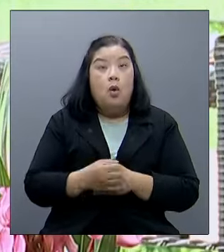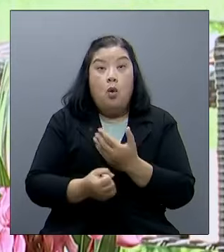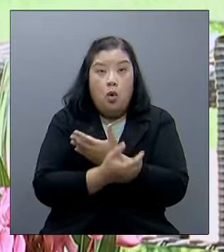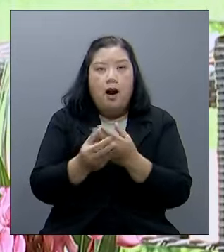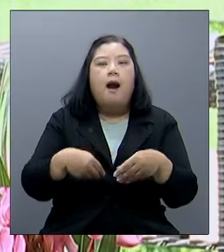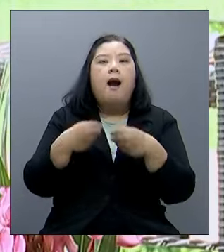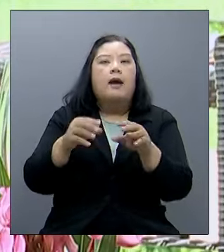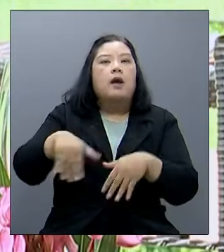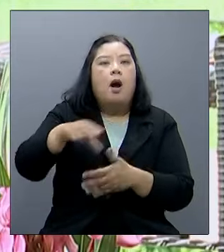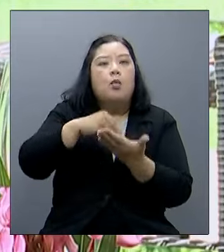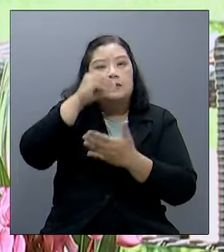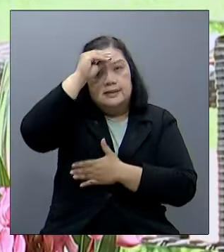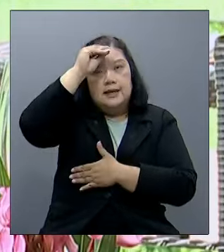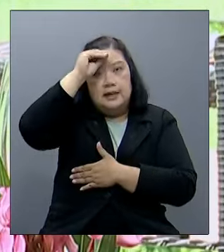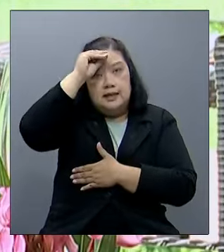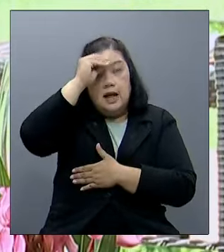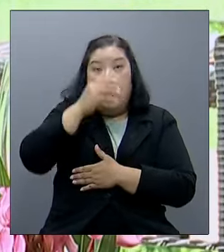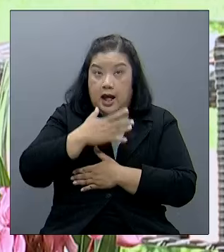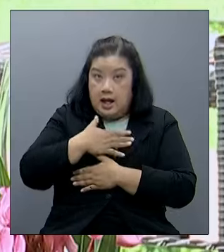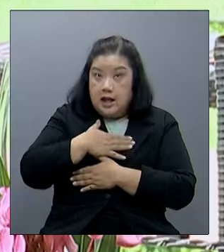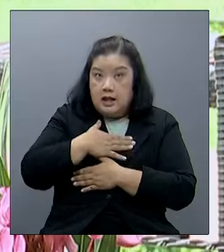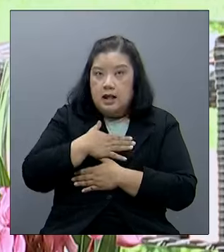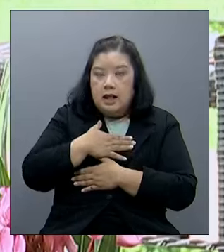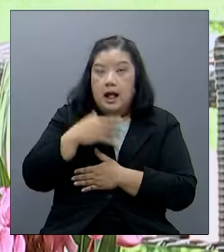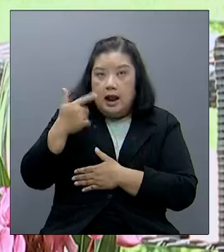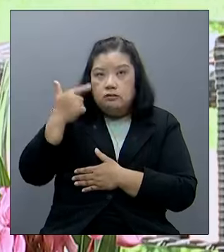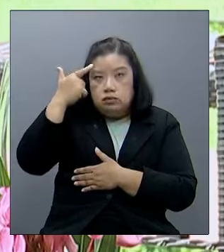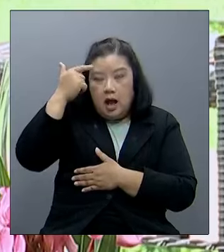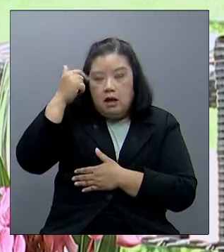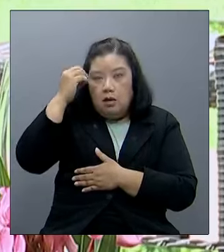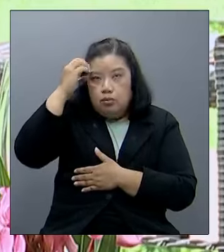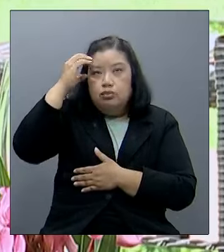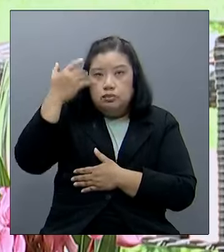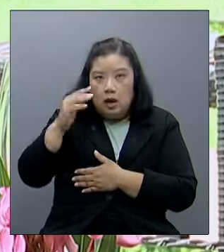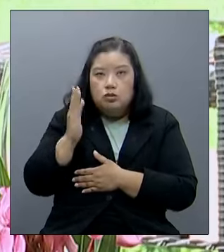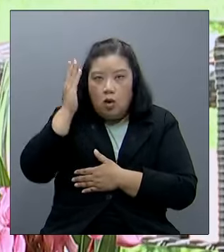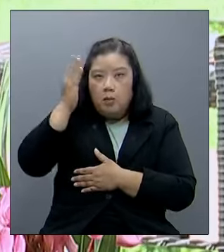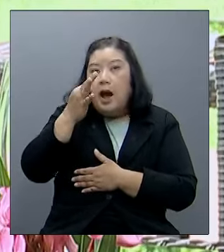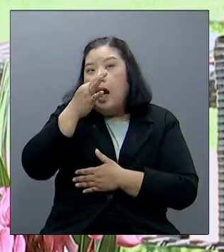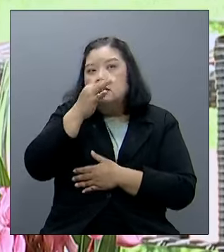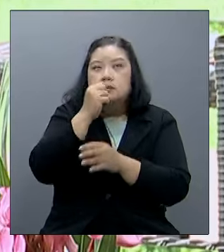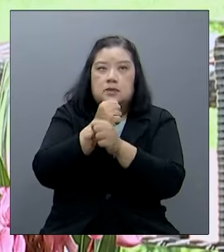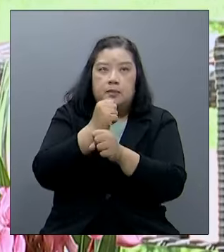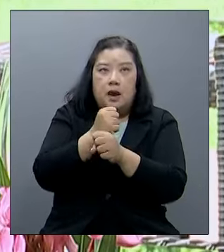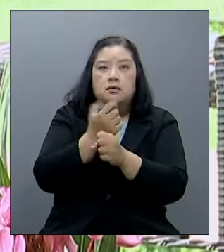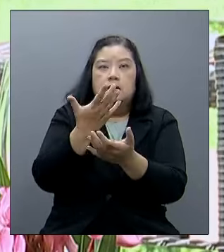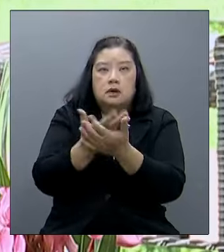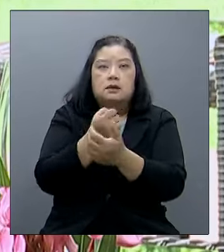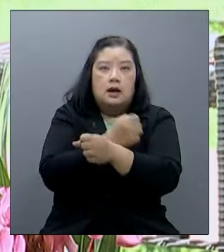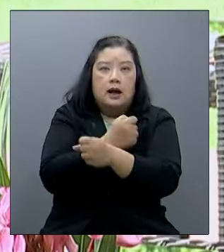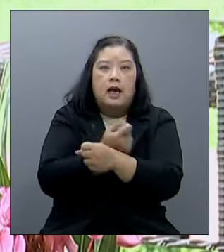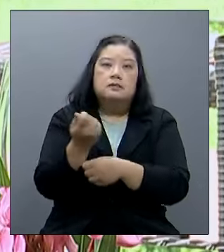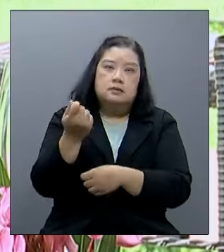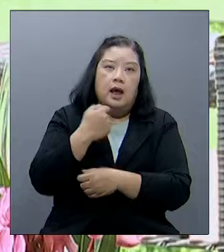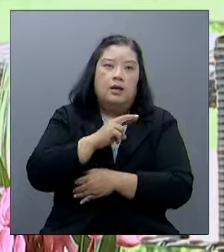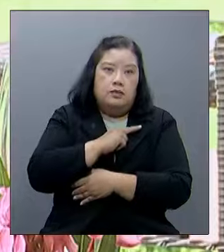ศึกษาเราเรียนเพื่อให้ตัวเองได้มีความรู้นะครับเพื่อที่จะนำไปต่อยอดนะครับไปทำงานเพื่อให้มีรายได้นะครับ